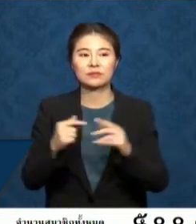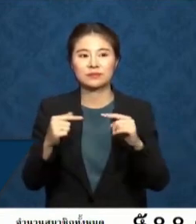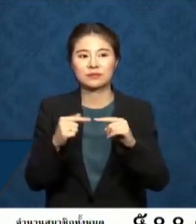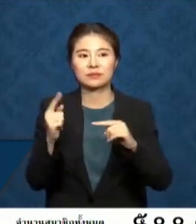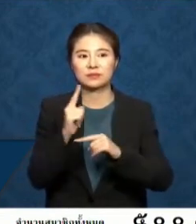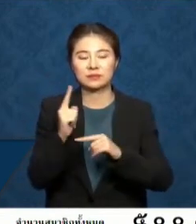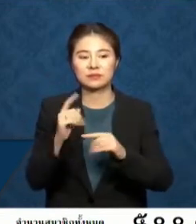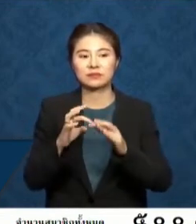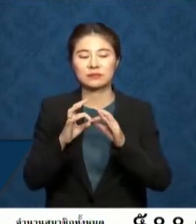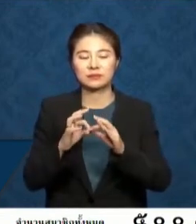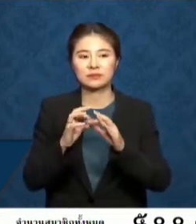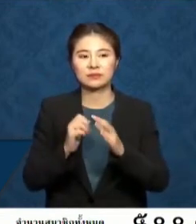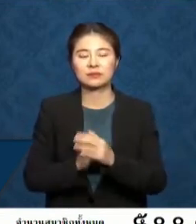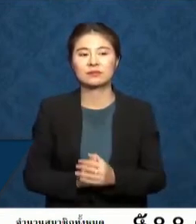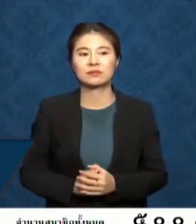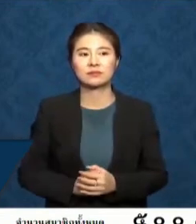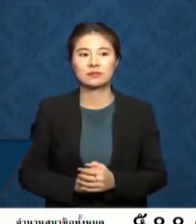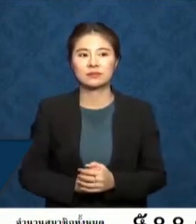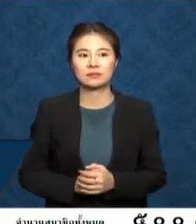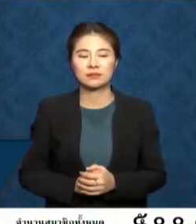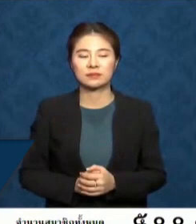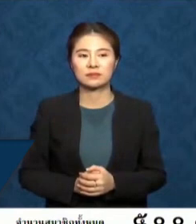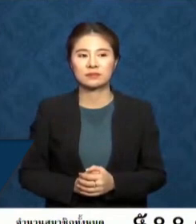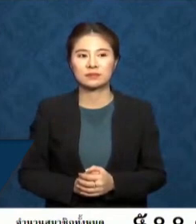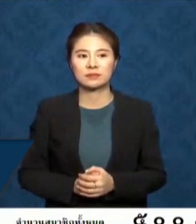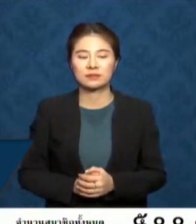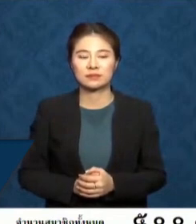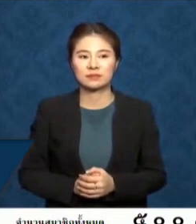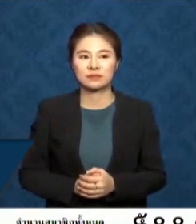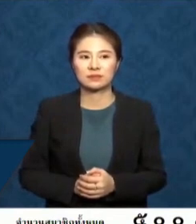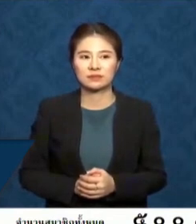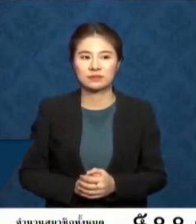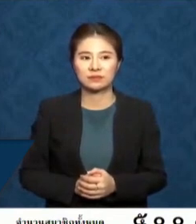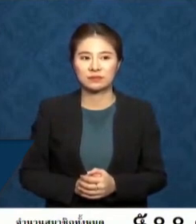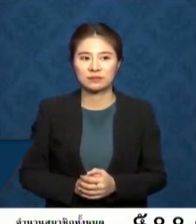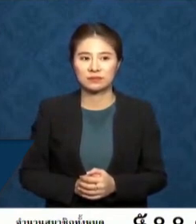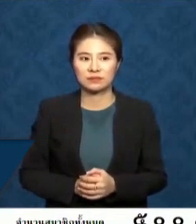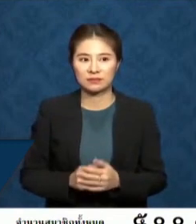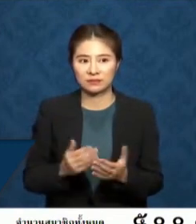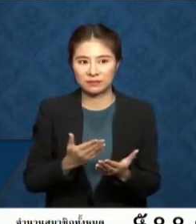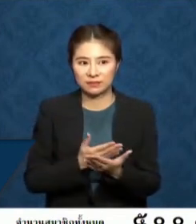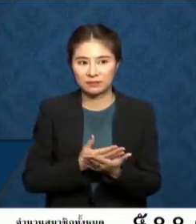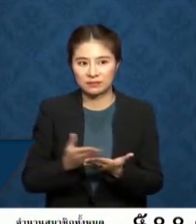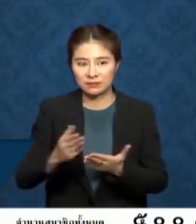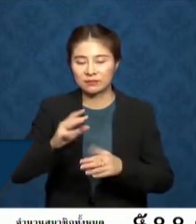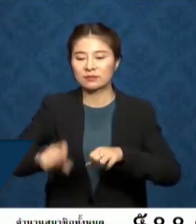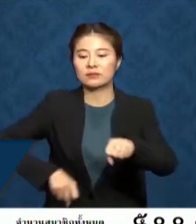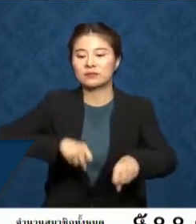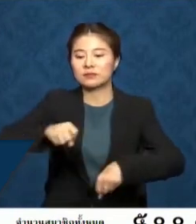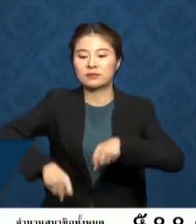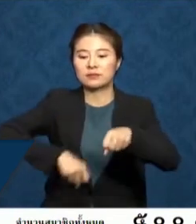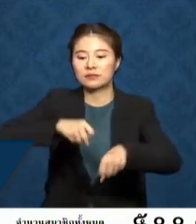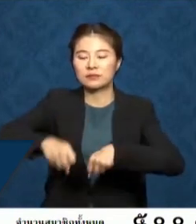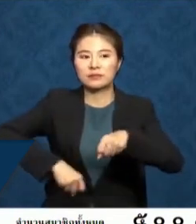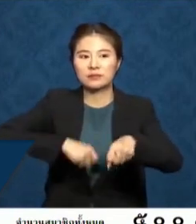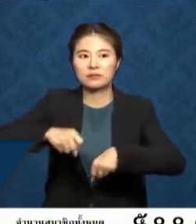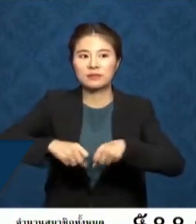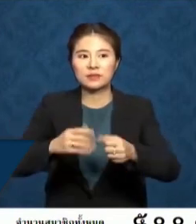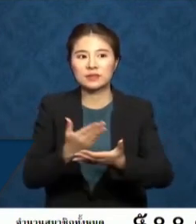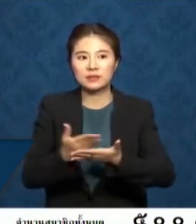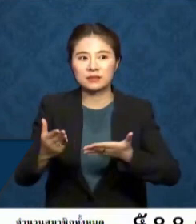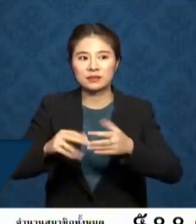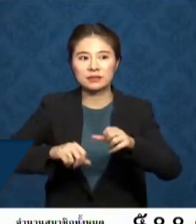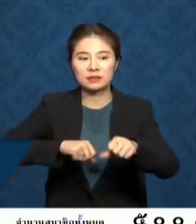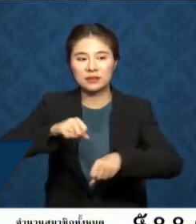ครับมีรายการนึงครับจัดซื้อจักรยานเชิงยุทธวิธีผมว่าเฮ้ยเ